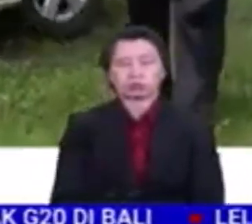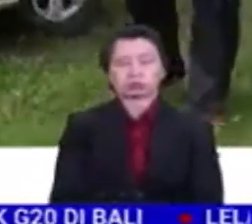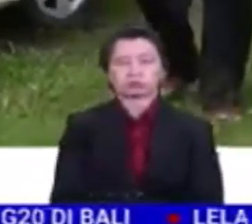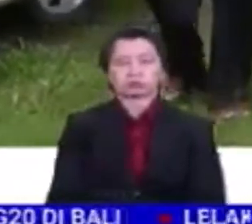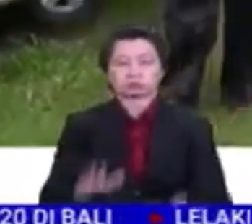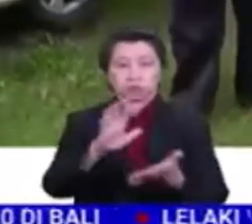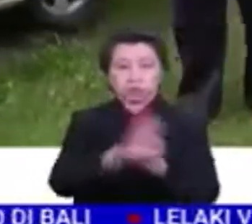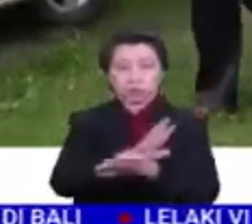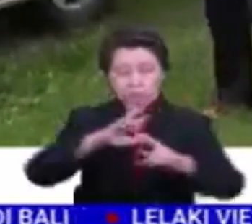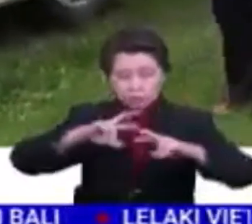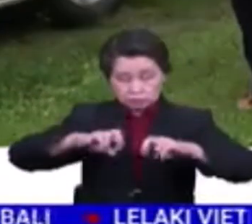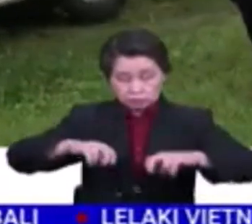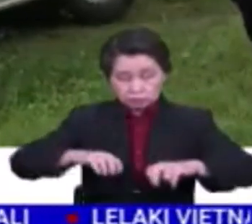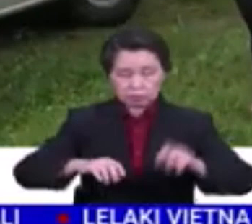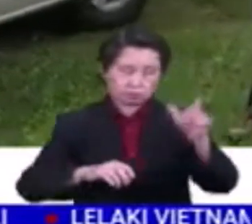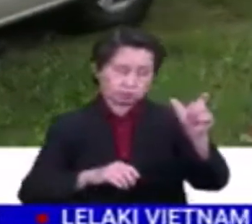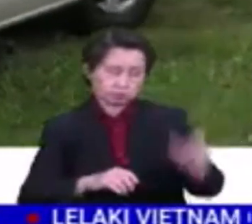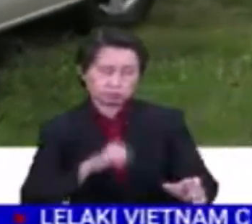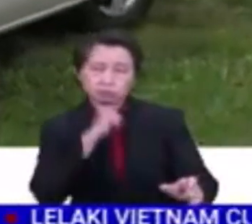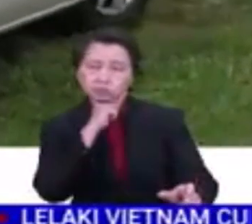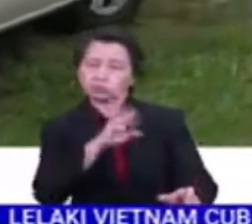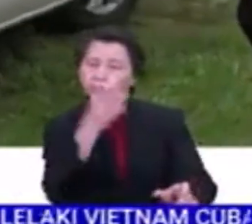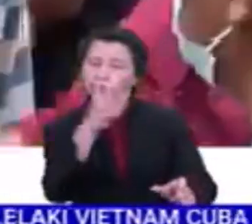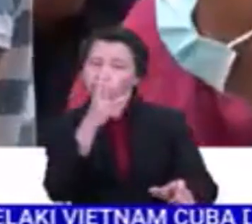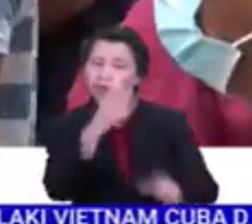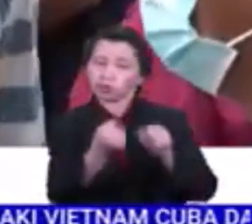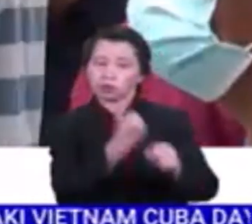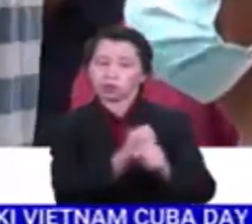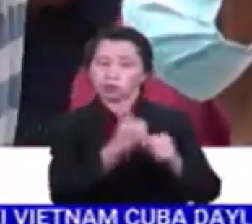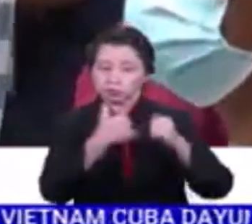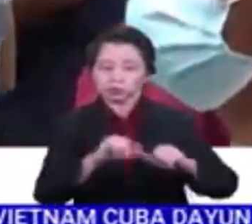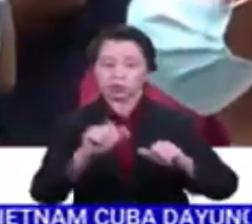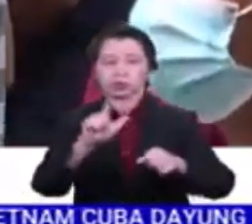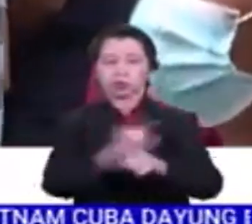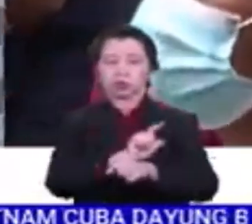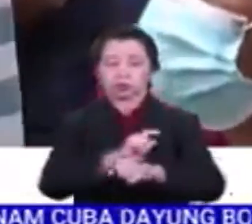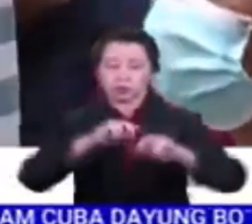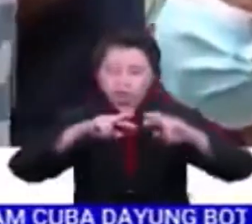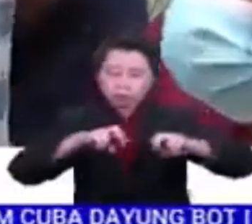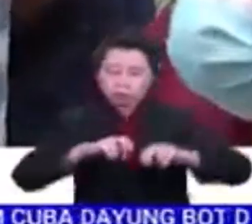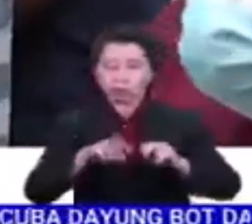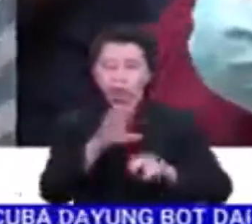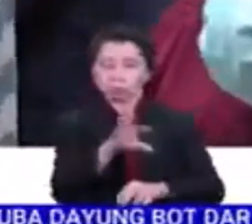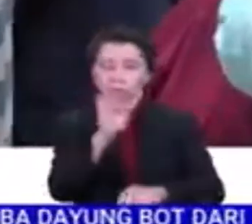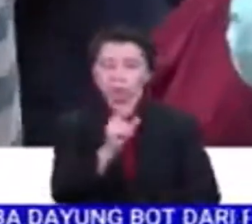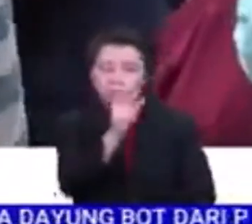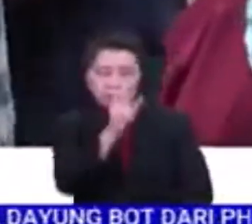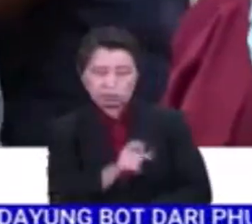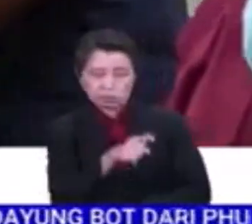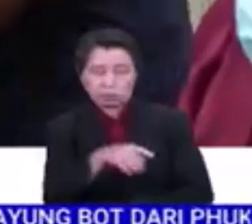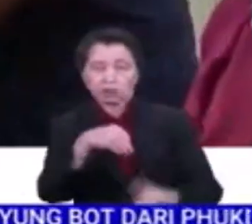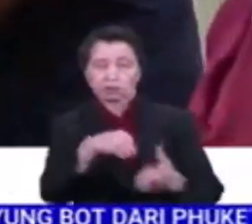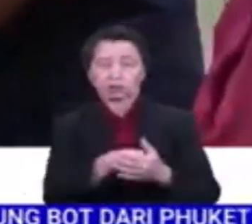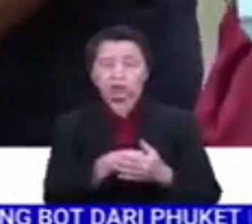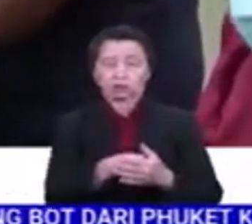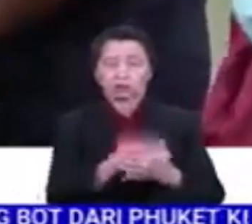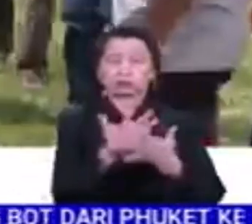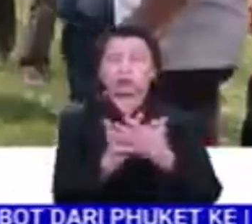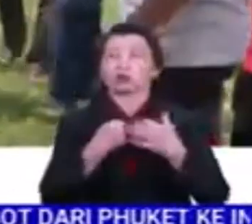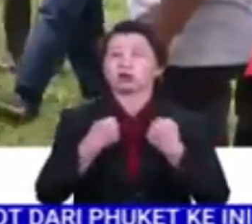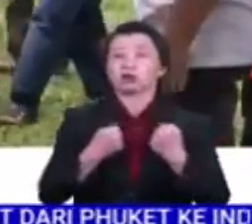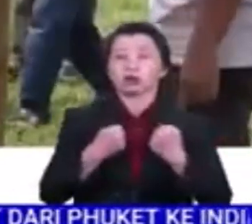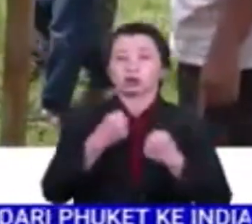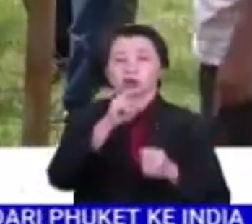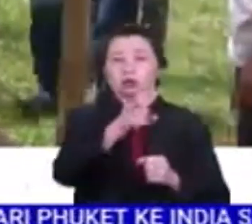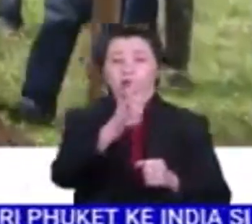itu, kertas siasatan terhadap suspek berusia 16 tahun sedang dilengkapkan. Siasatan mendapati suspek yang masih dalam tempoh reman sehingga